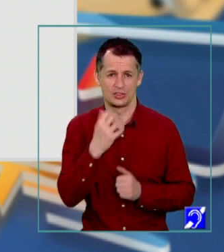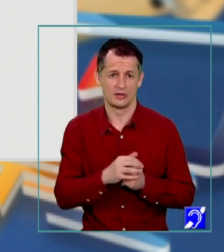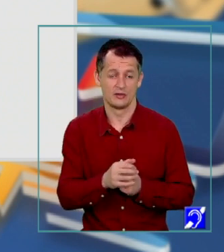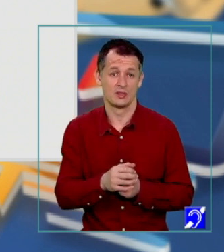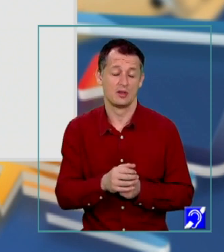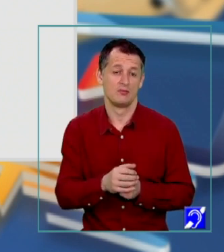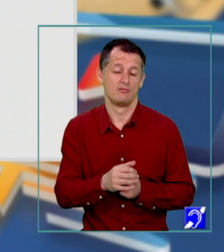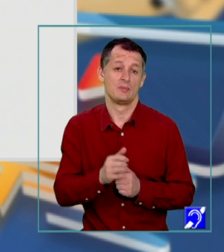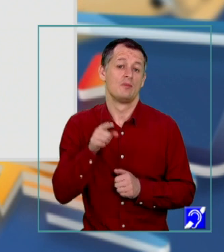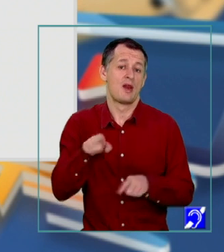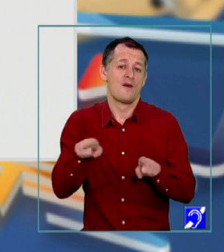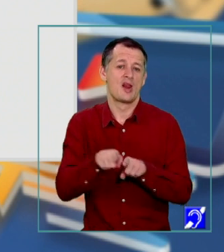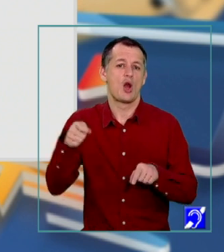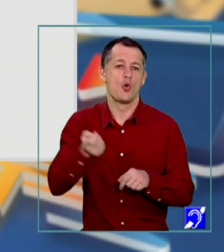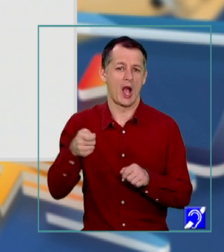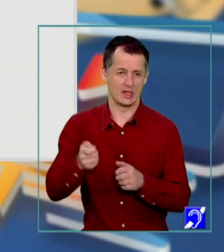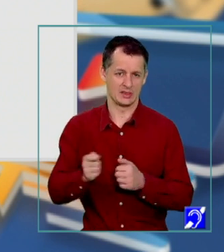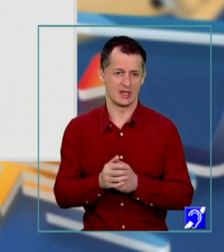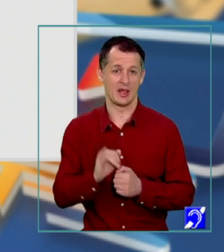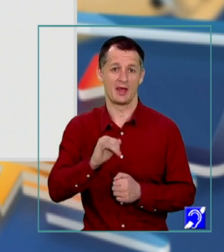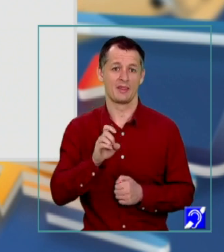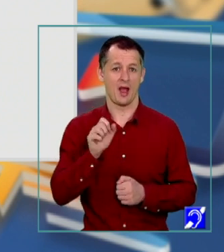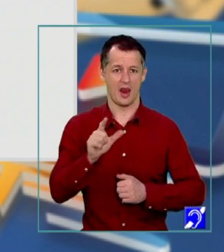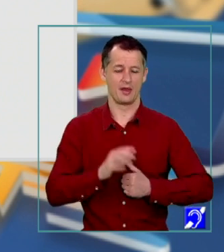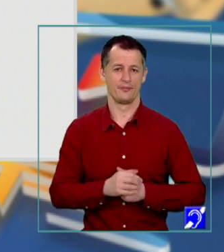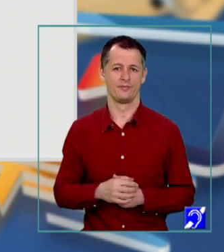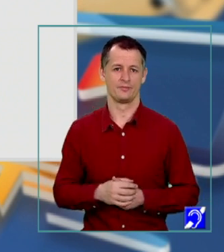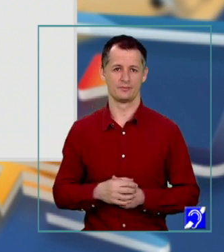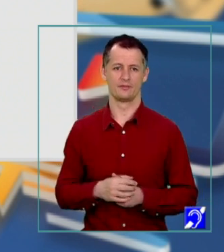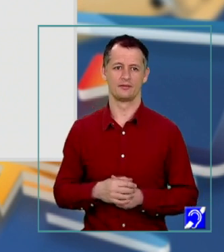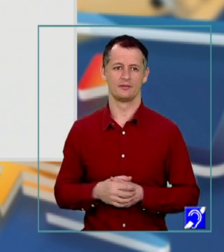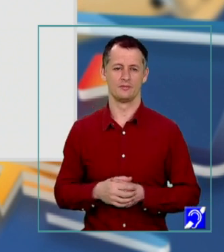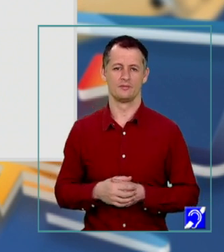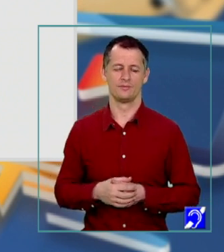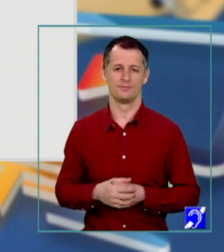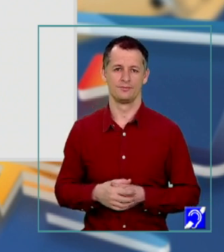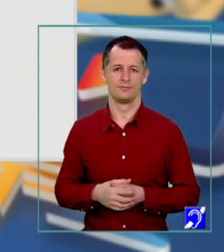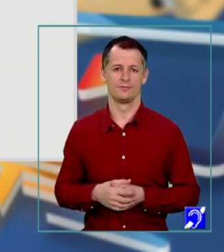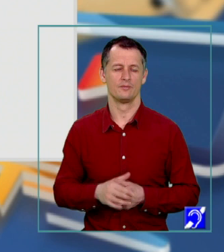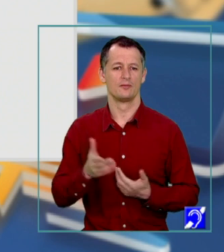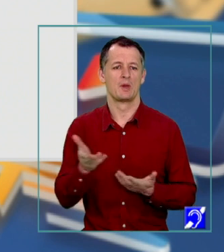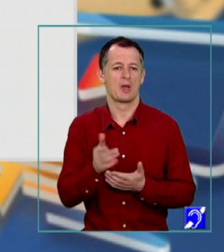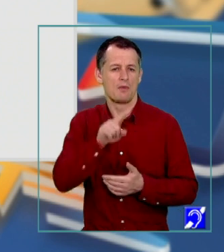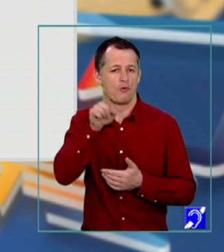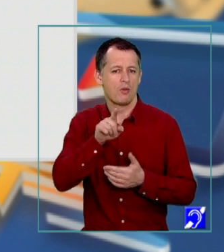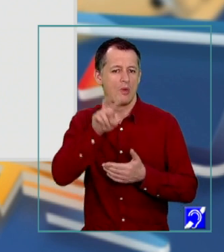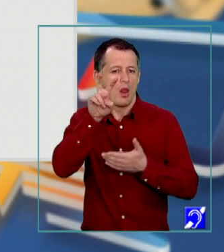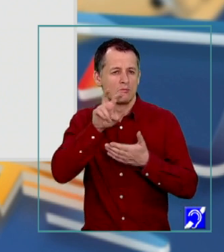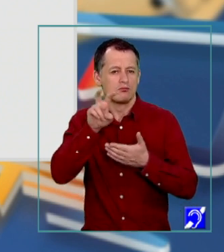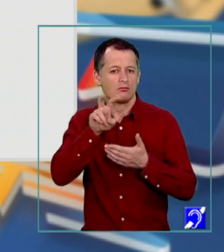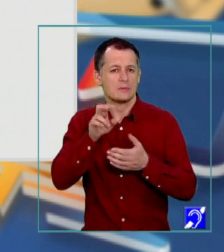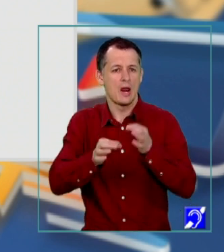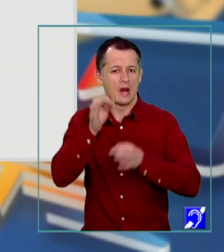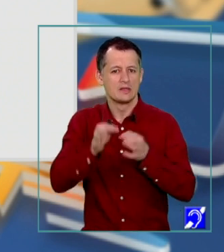atenție, gaz ideal, face trimitere la modelul care se studiază și pe care l-a studiat la termodinamică,